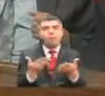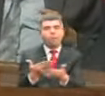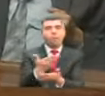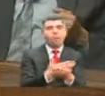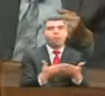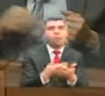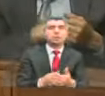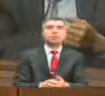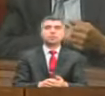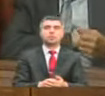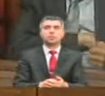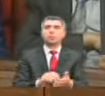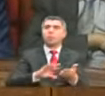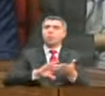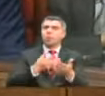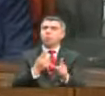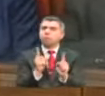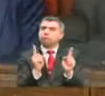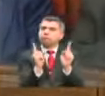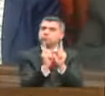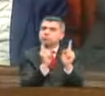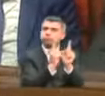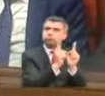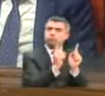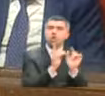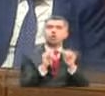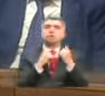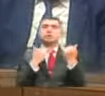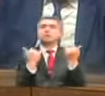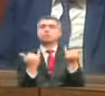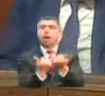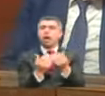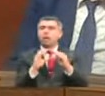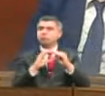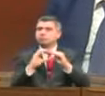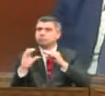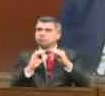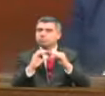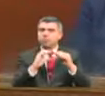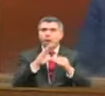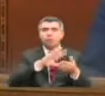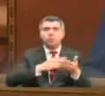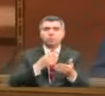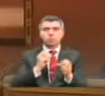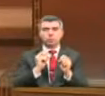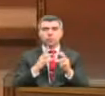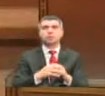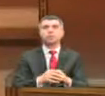تشاركية مع المعنيين بكل ملف ملف وكل مقترح تشريع تشريع،